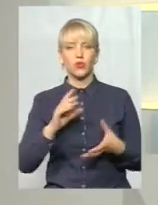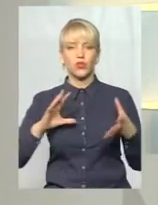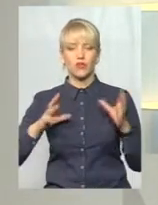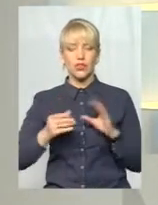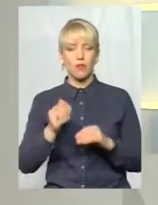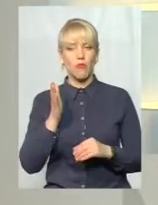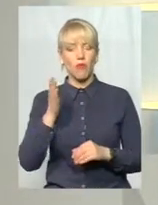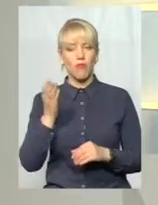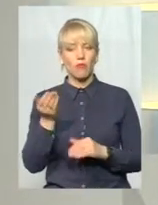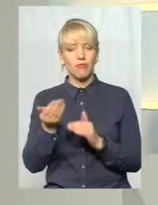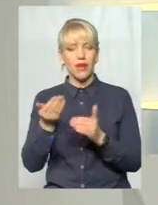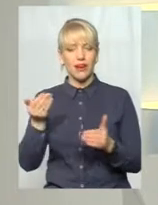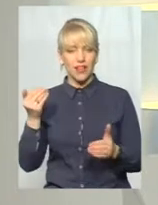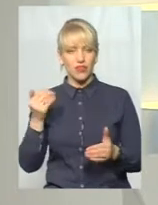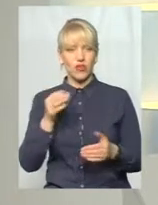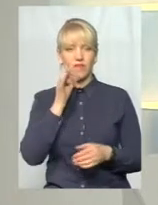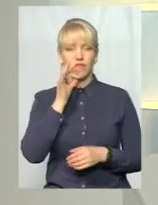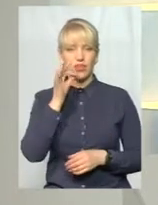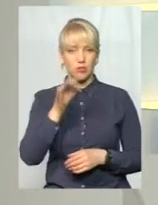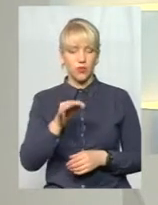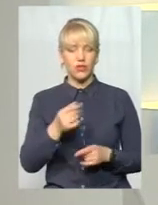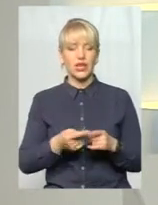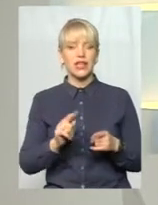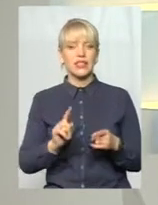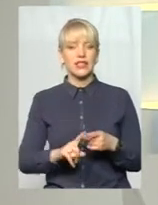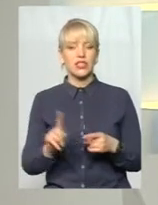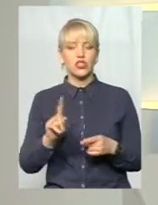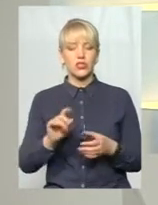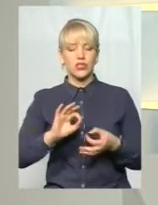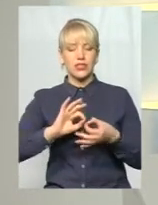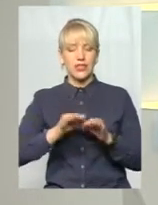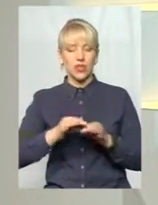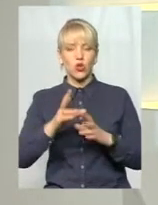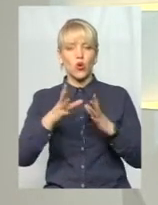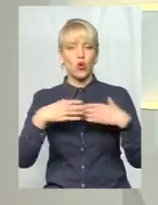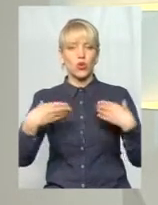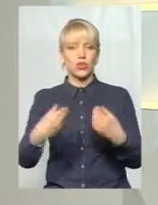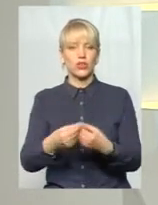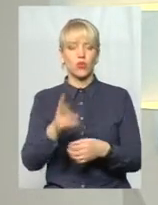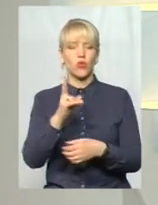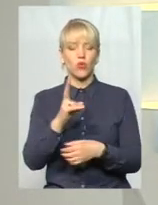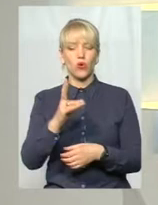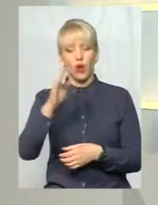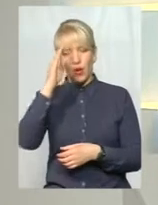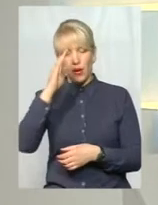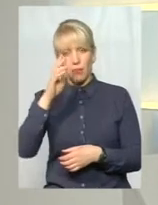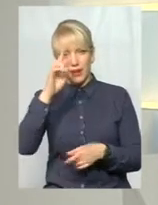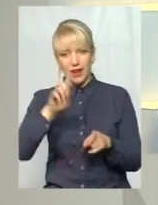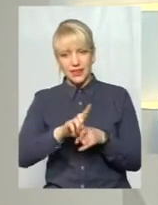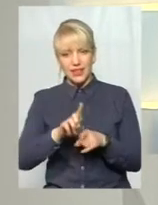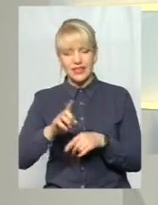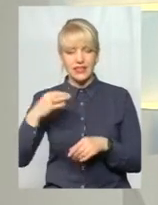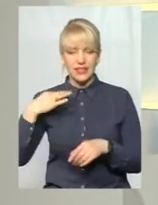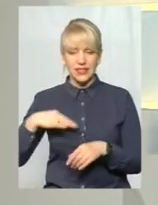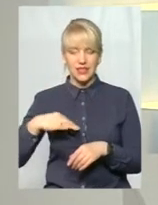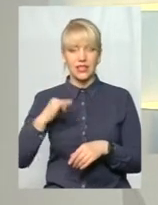відповіді – це те, що найскладніше все ж таки родинам, в кого брати, сини, чоловіки пішли добровольцями,